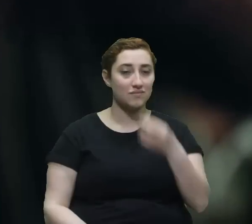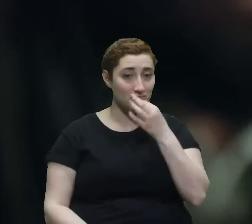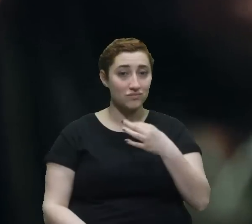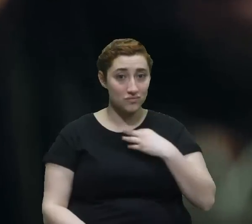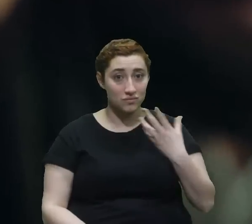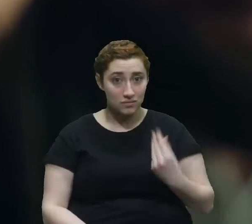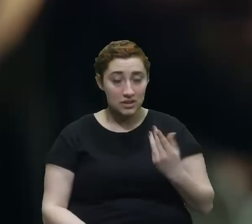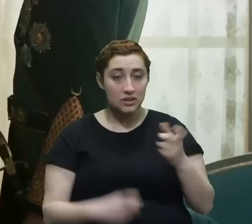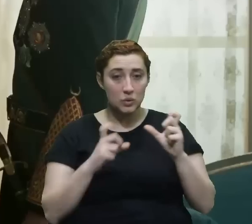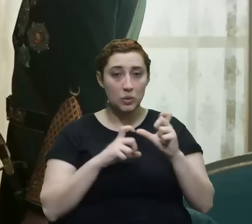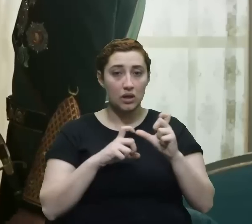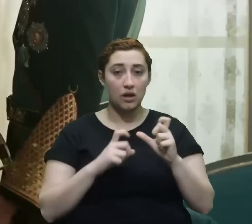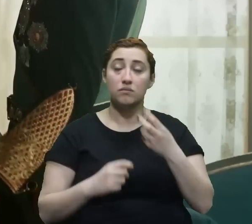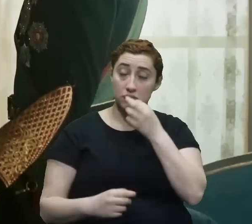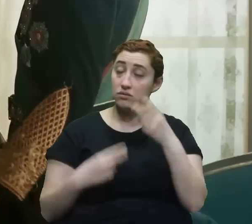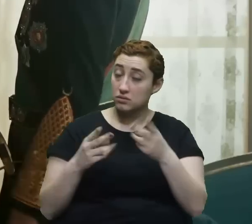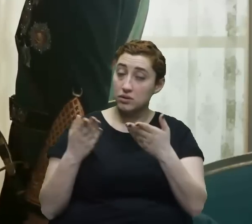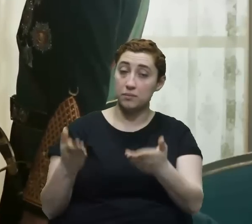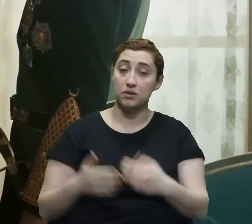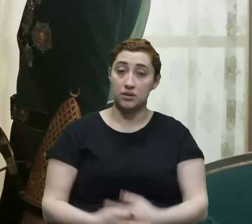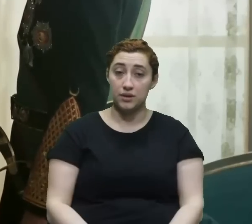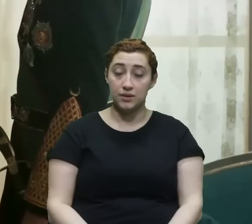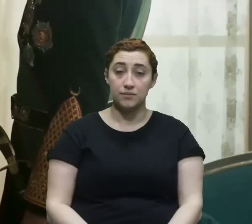Müsaadeniz var mı sultanım? Müsaade sizin.